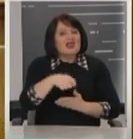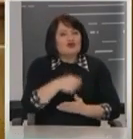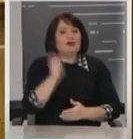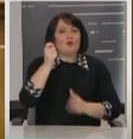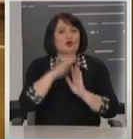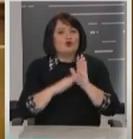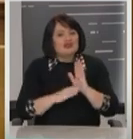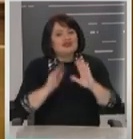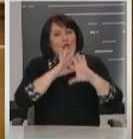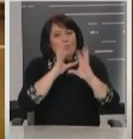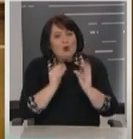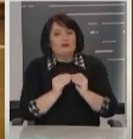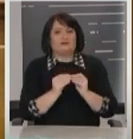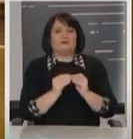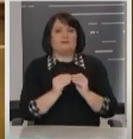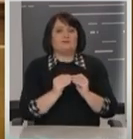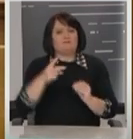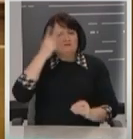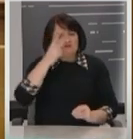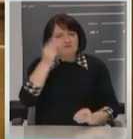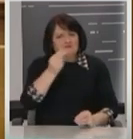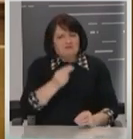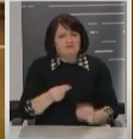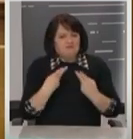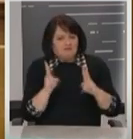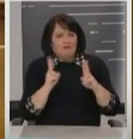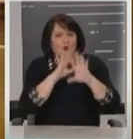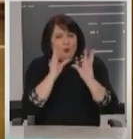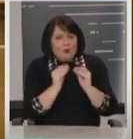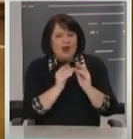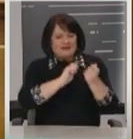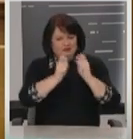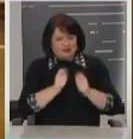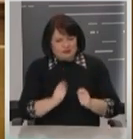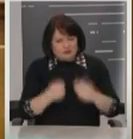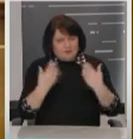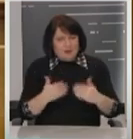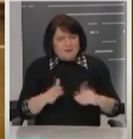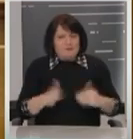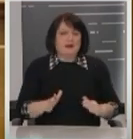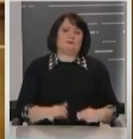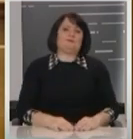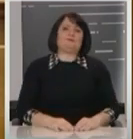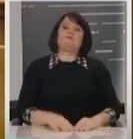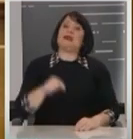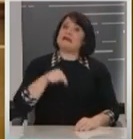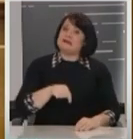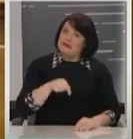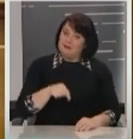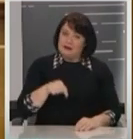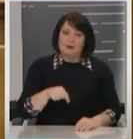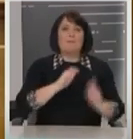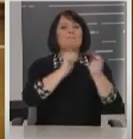σύστημα, στο πεδίο των δικαιωμάτων και των ελευθεριών, παντού. Και σήμερα που αυτές